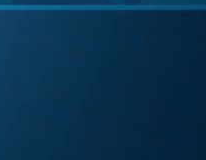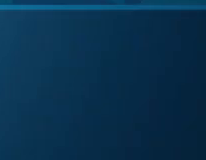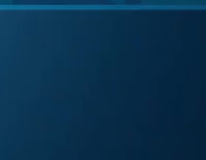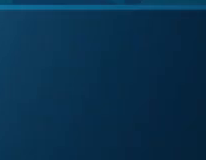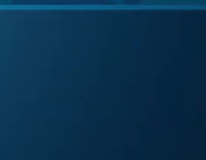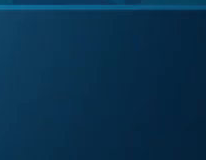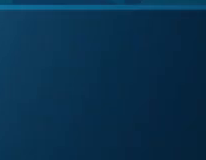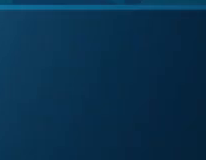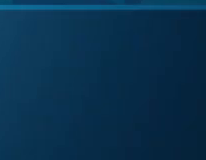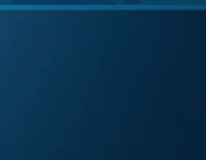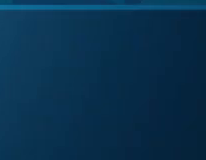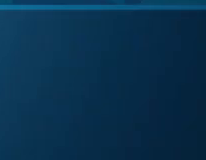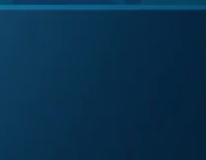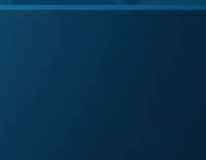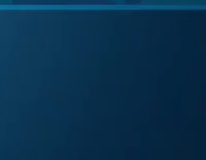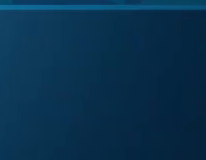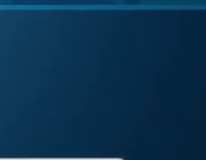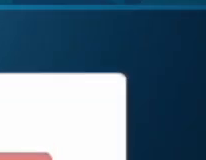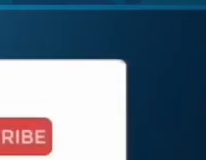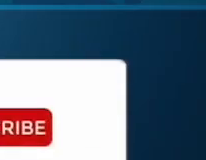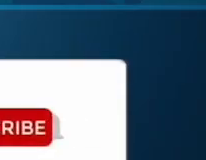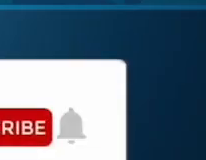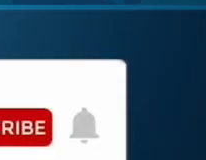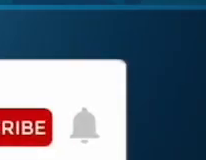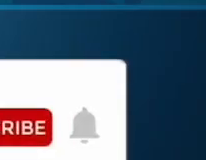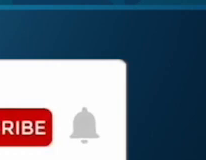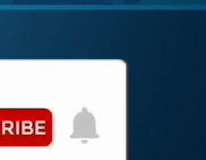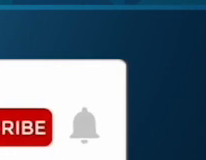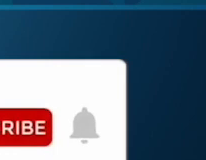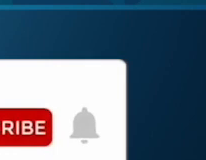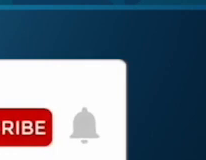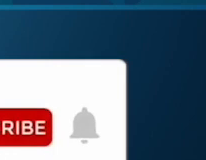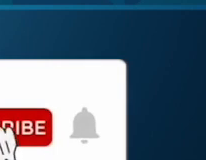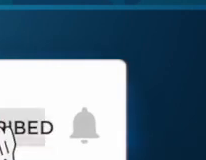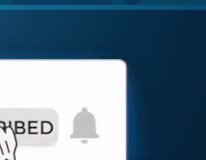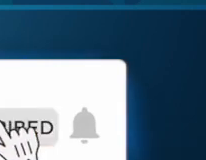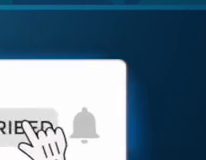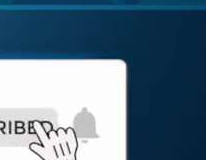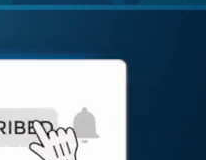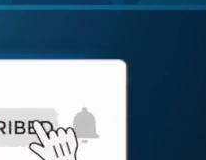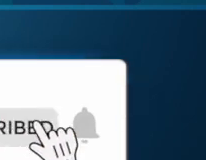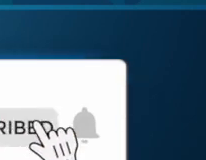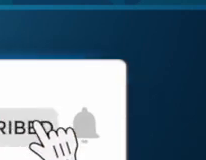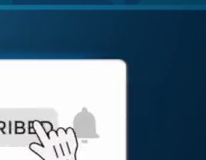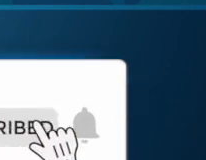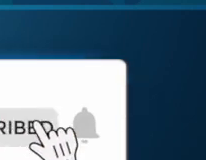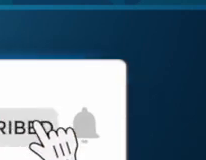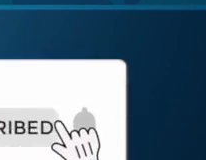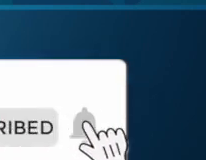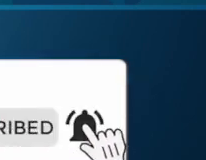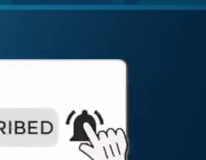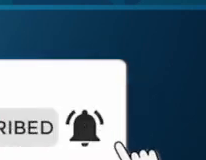RTTLI. Atu hetang informasaun faktuais no atuais, keta haluha inscreva iha kanal